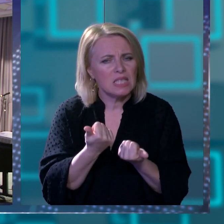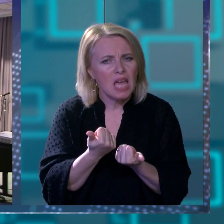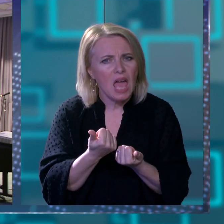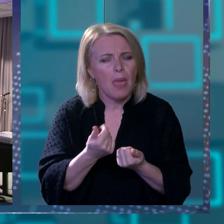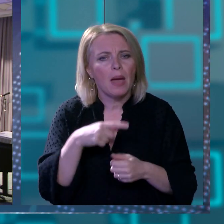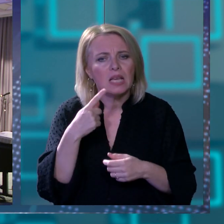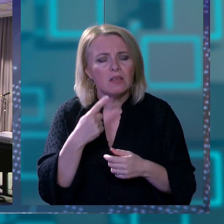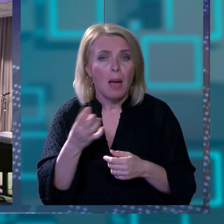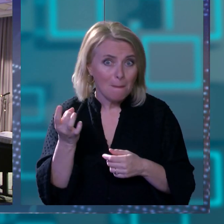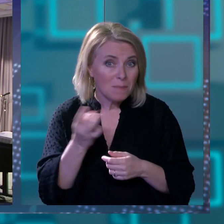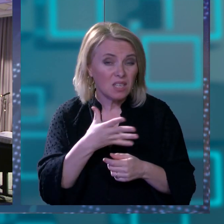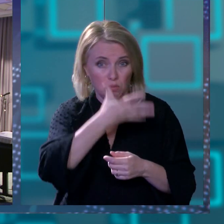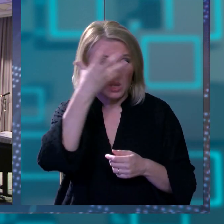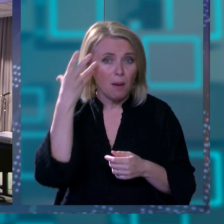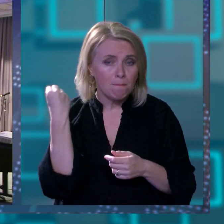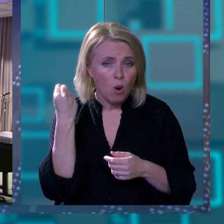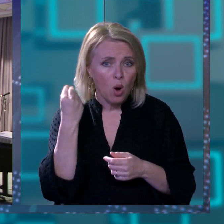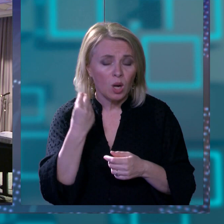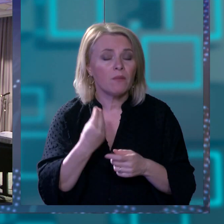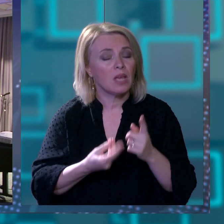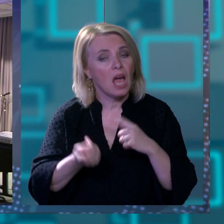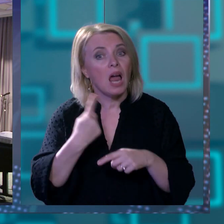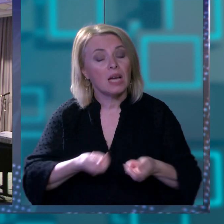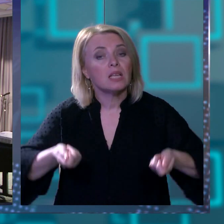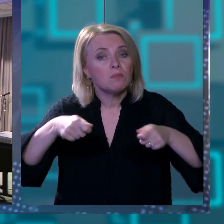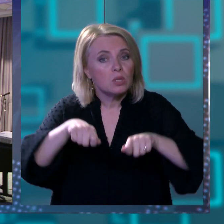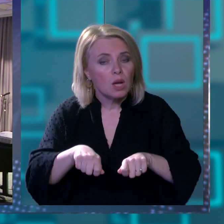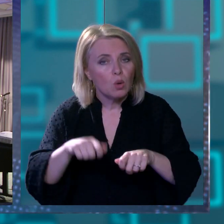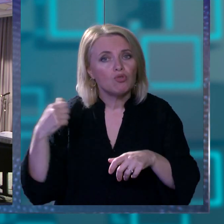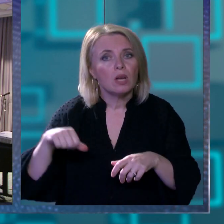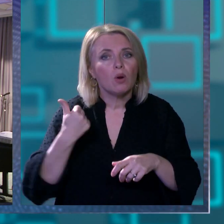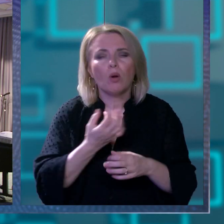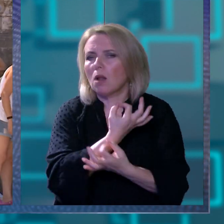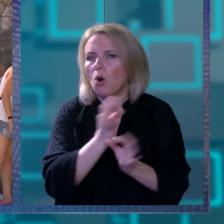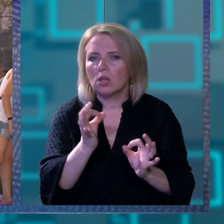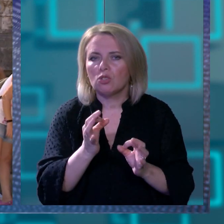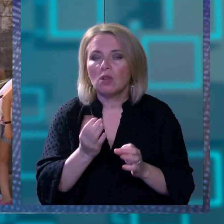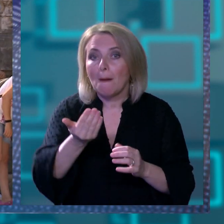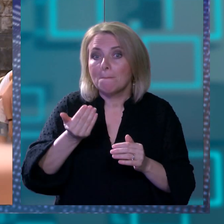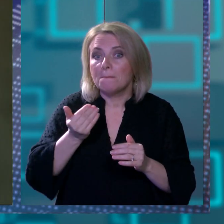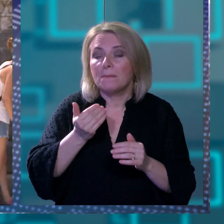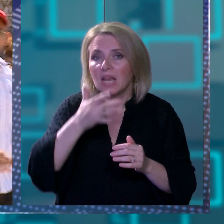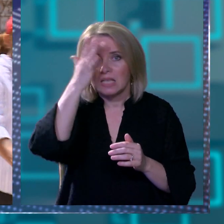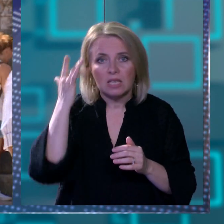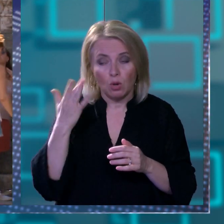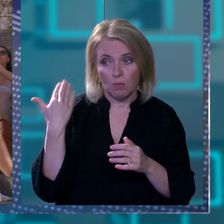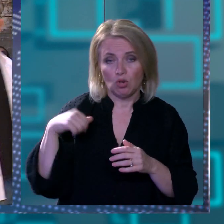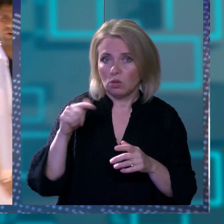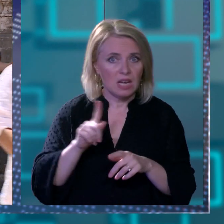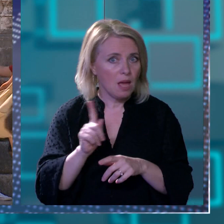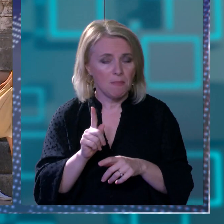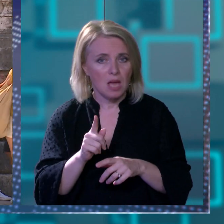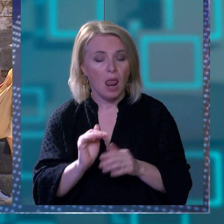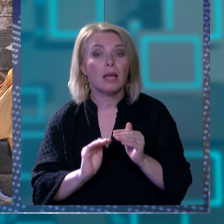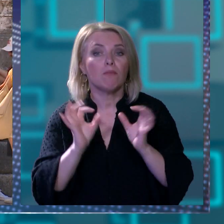zaboravili, brzo zaboravili, ali zapravo kad smo zaključili godinu bila je i više nego dobra. Predsezona koja nije protekle godine bilo